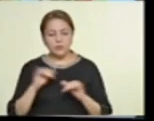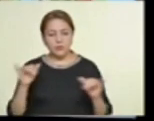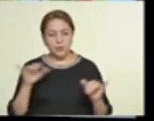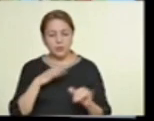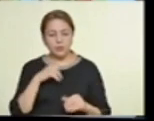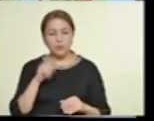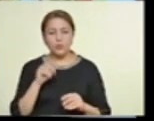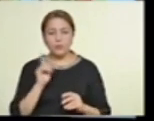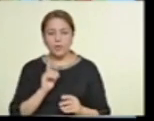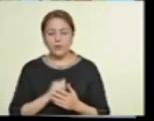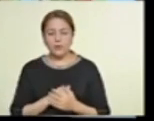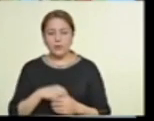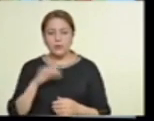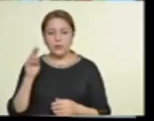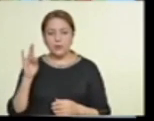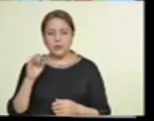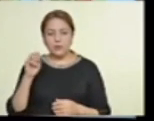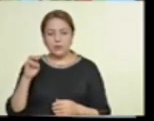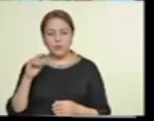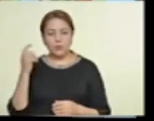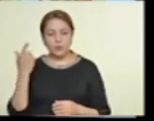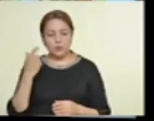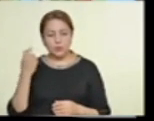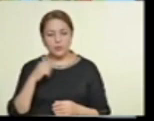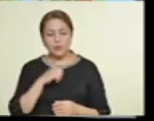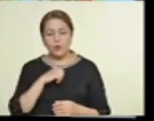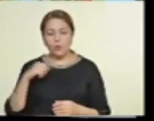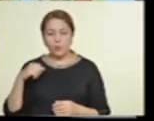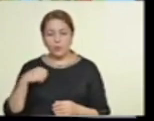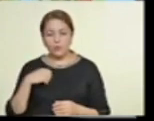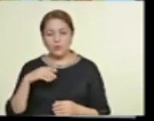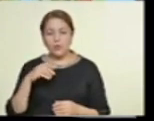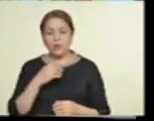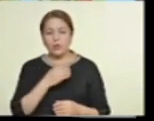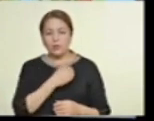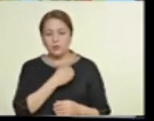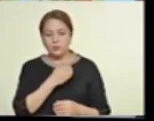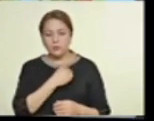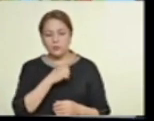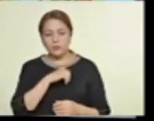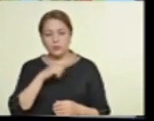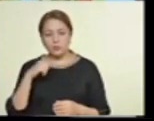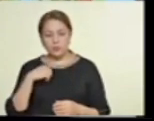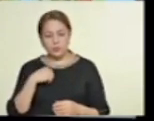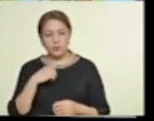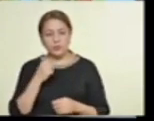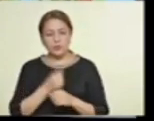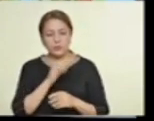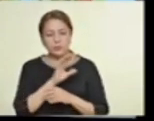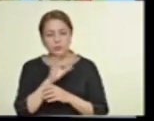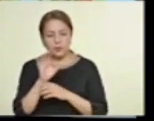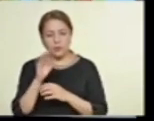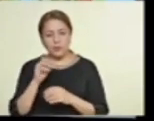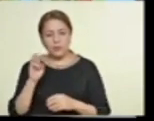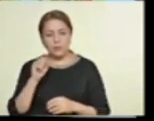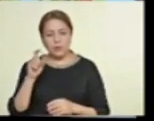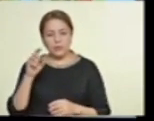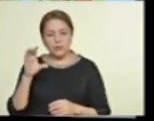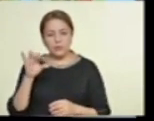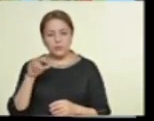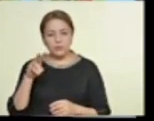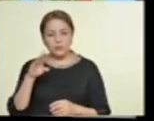nima? Natural xo'jalik o'z ehtiyojlarini o'zi yaratgan mahsulot va xizmatlar bilan